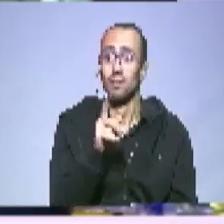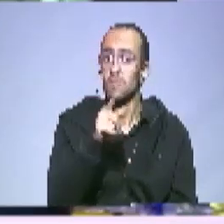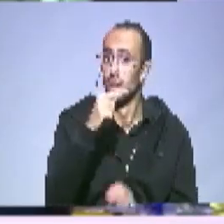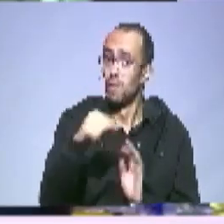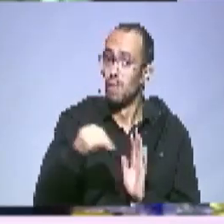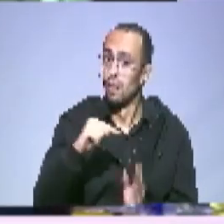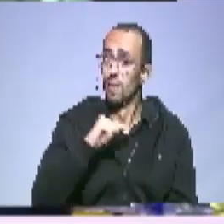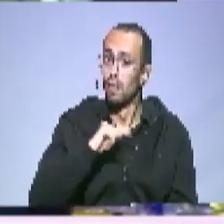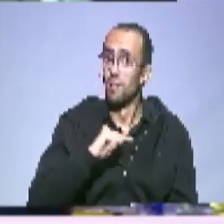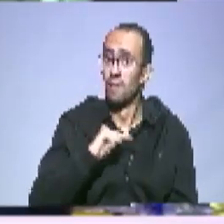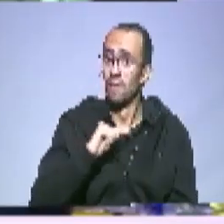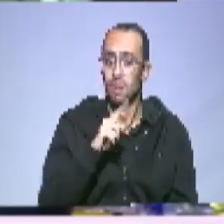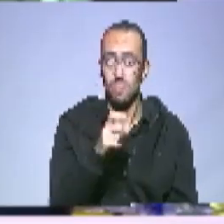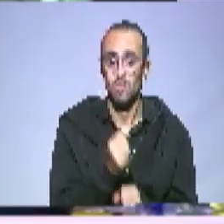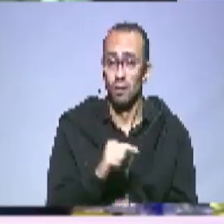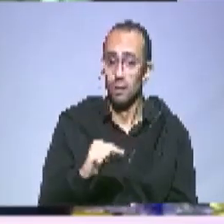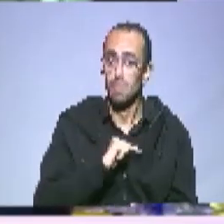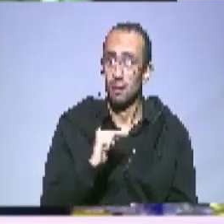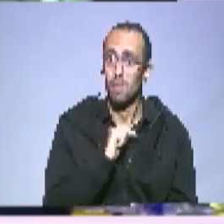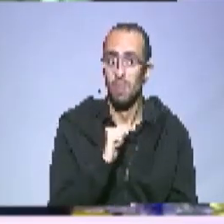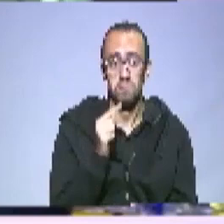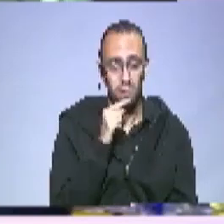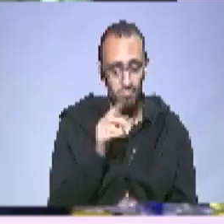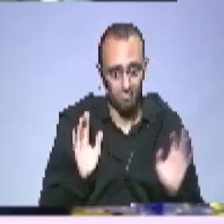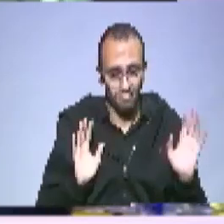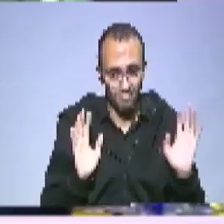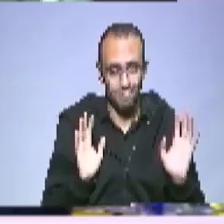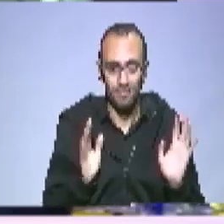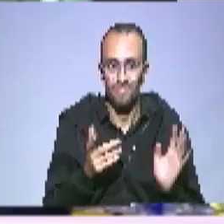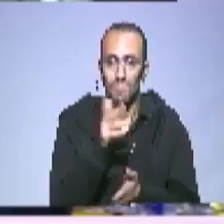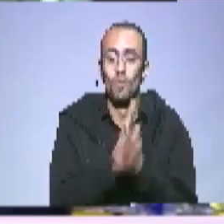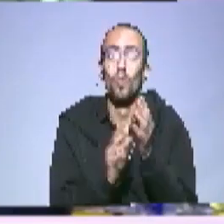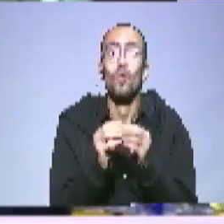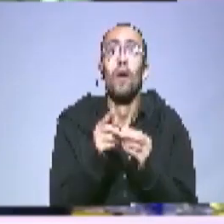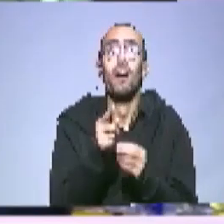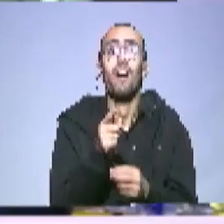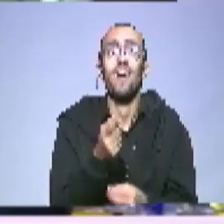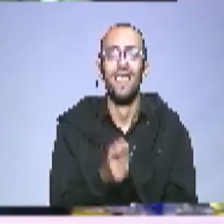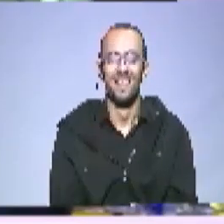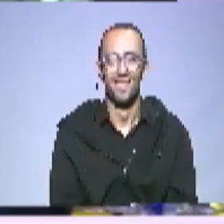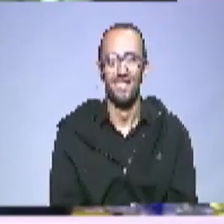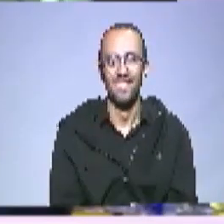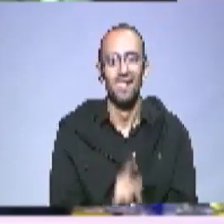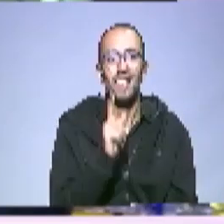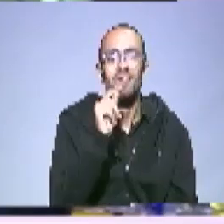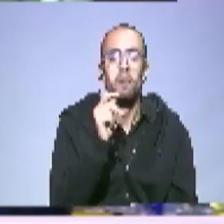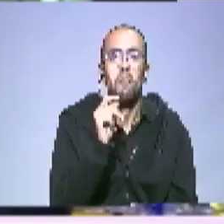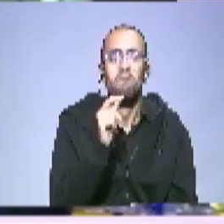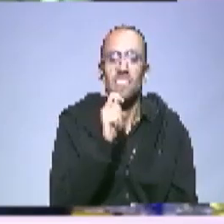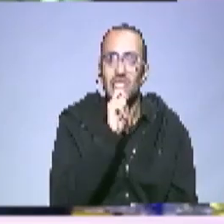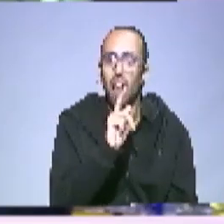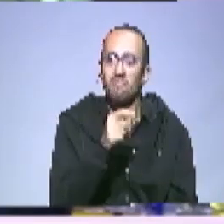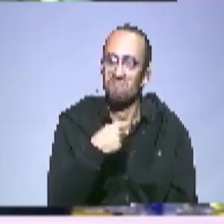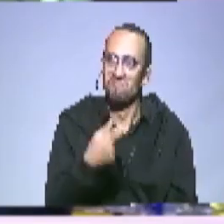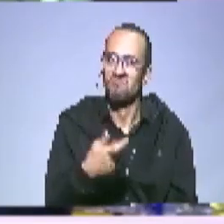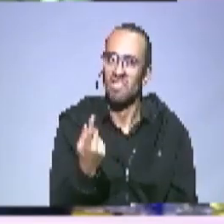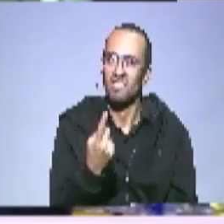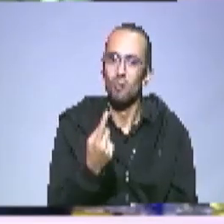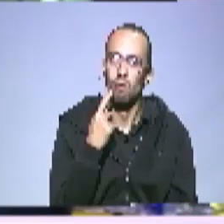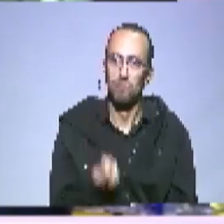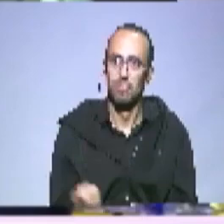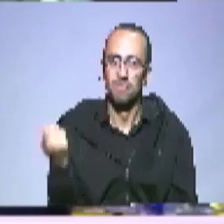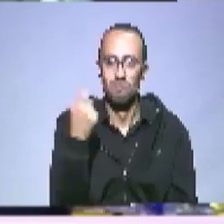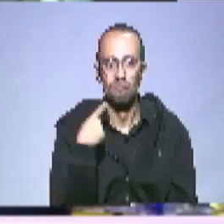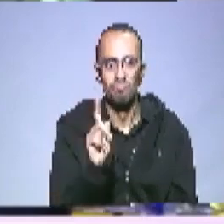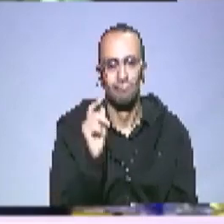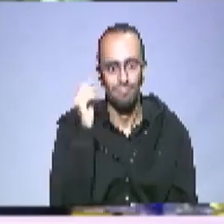بتنقضيني، خلي بالك وبتنقضي الشغل. ها لا خالص، اما هم اللي انت بتقولي ايه دلوقتي؟ تكريم بس بزياده يا شباب.